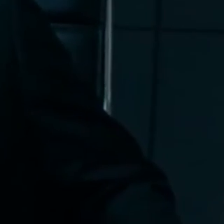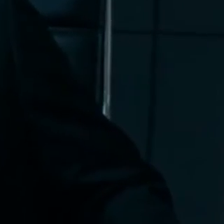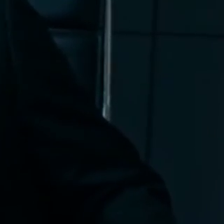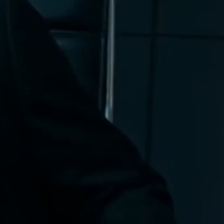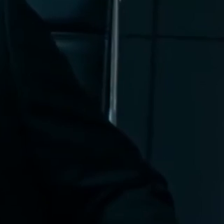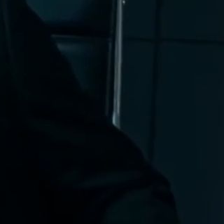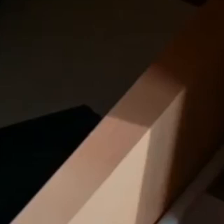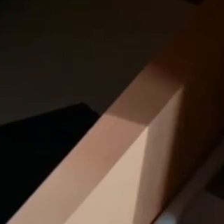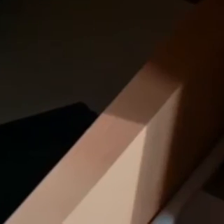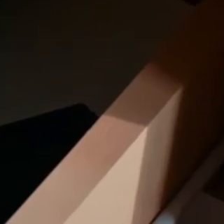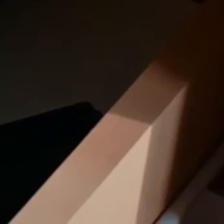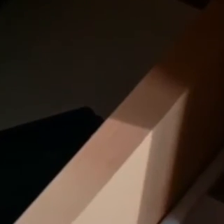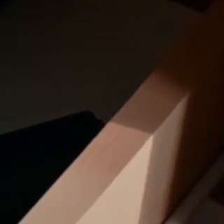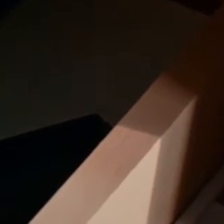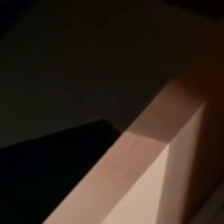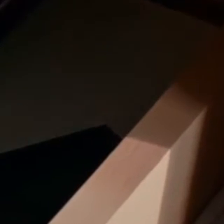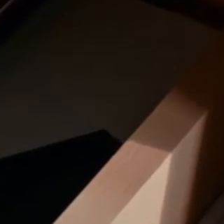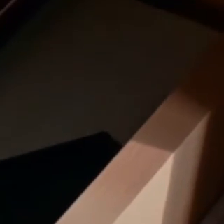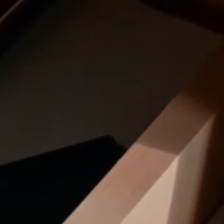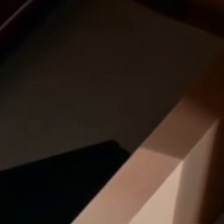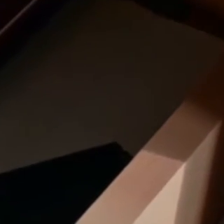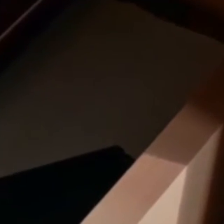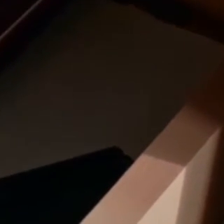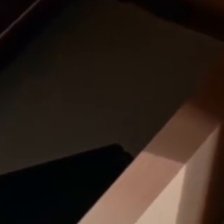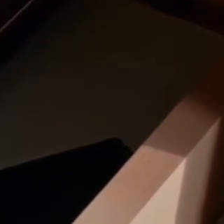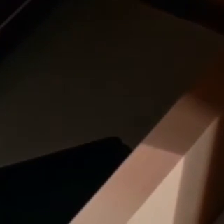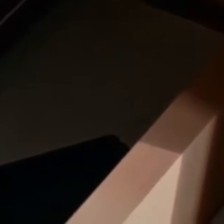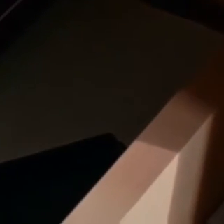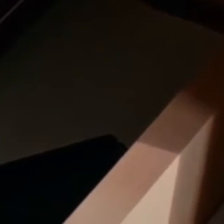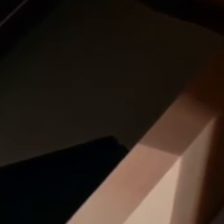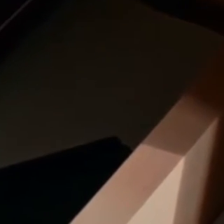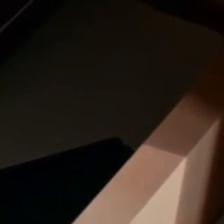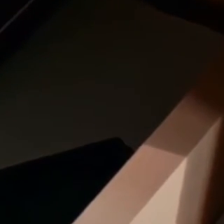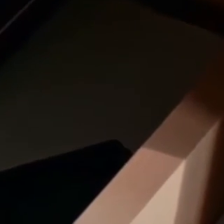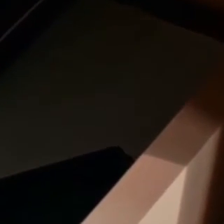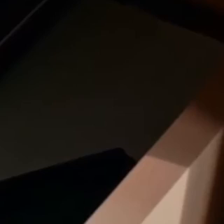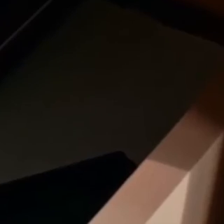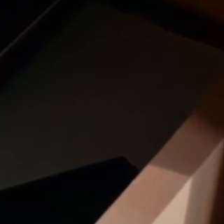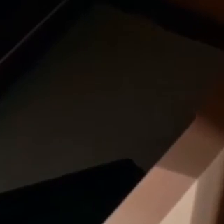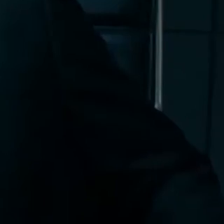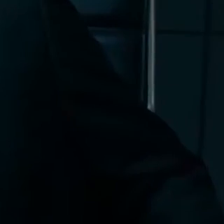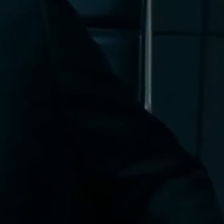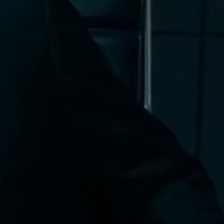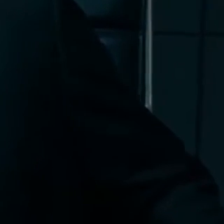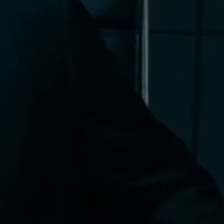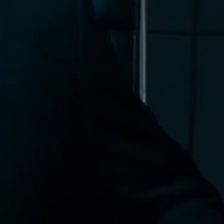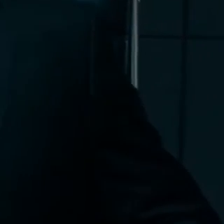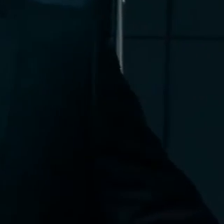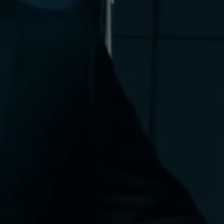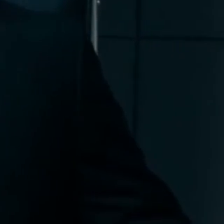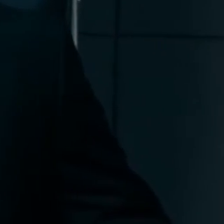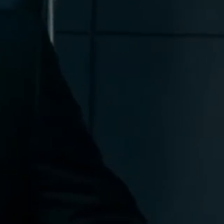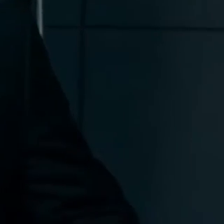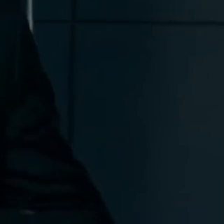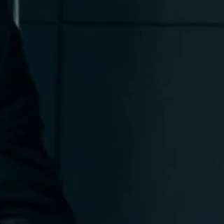masanın arkasındaki duvarda. Karşısında iki adamı. Masaya geçip çekmeceyi açtı. İçinde kadife mücevher kutusunda Pusat'ın 33'lük